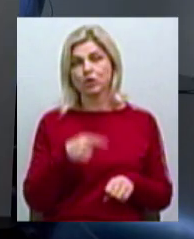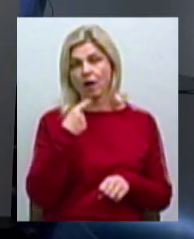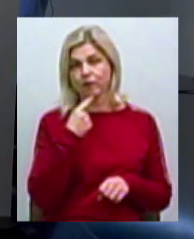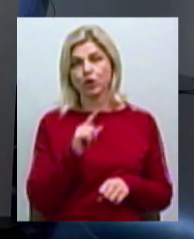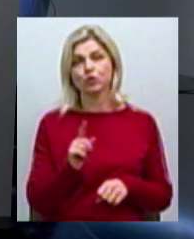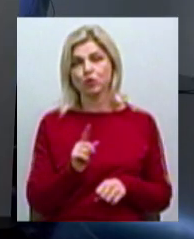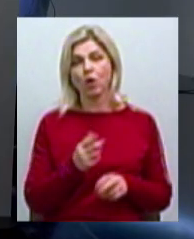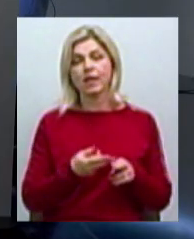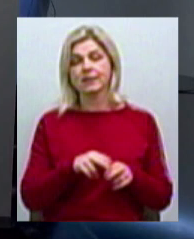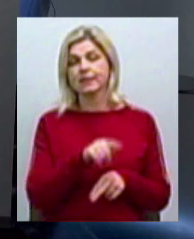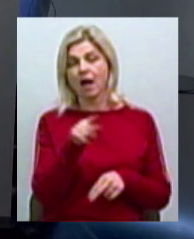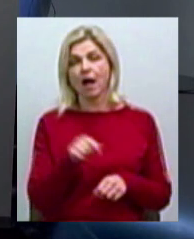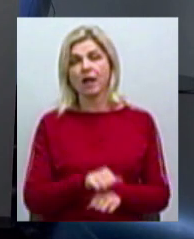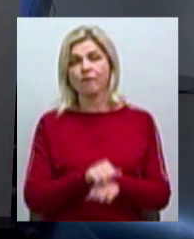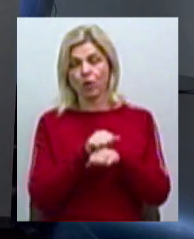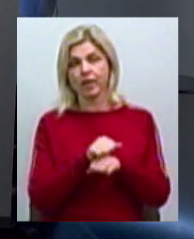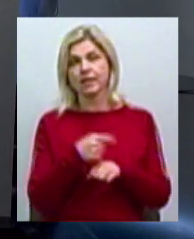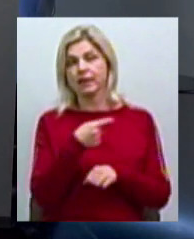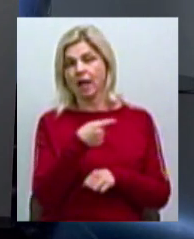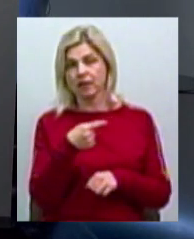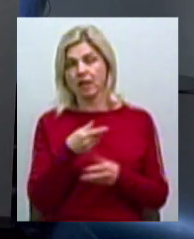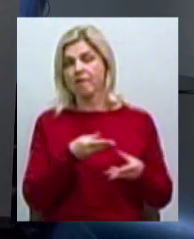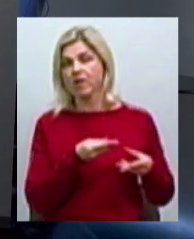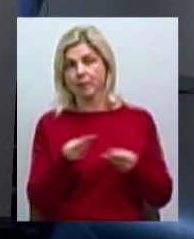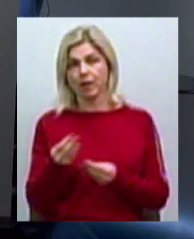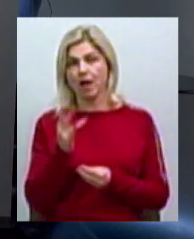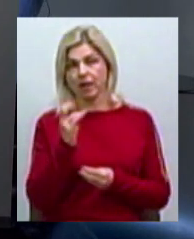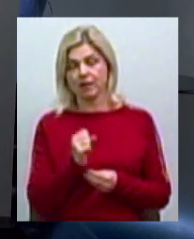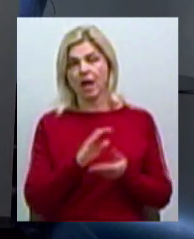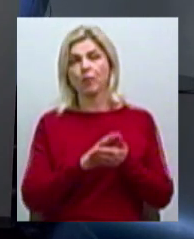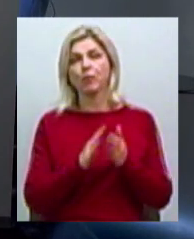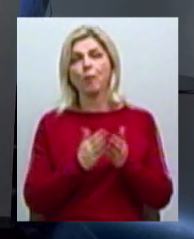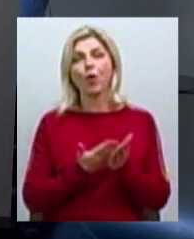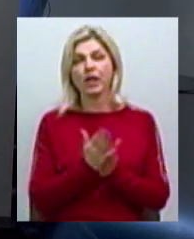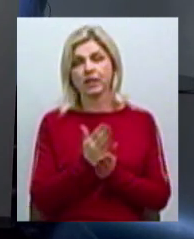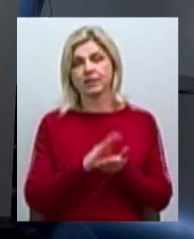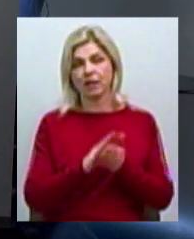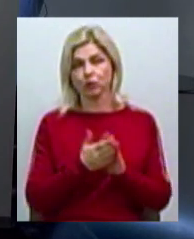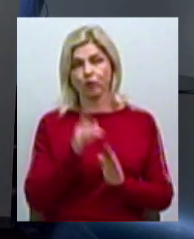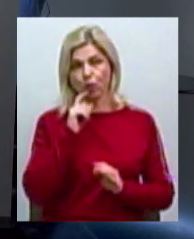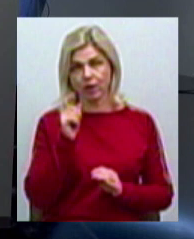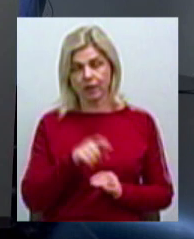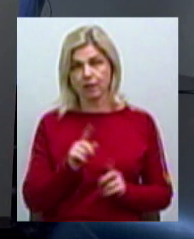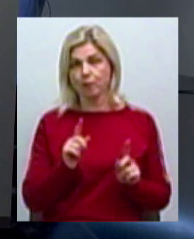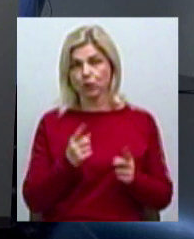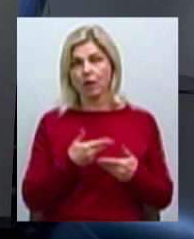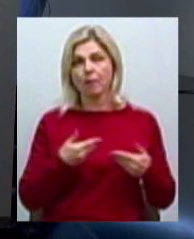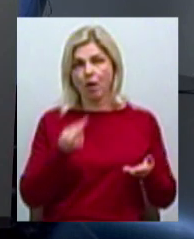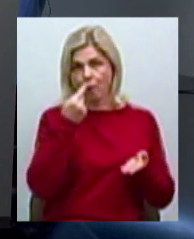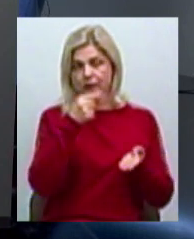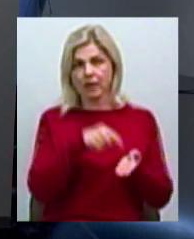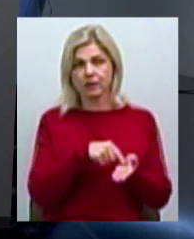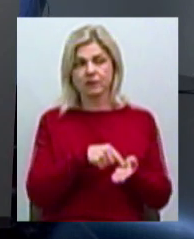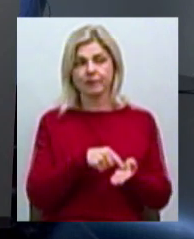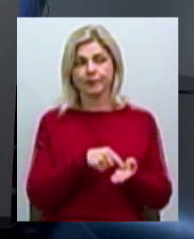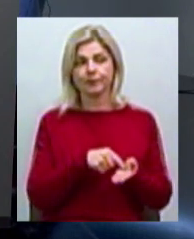те, що ця революція негативно вплинула на геополітичне становище України, тому що ми опинилися